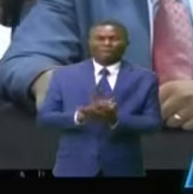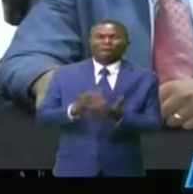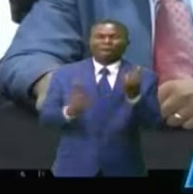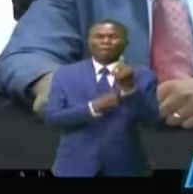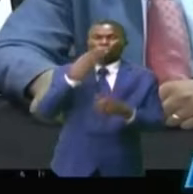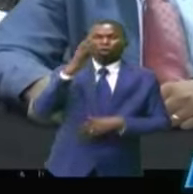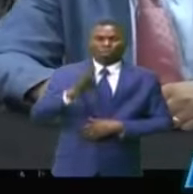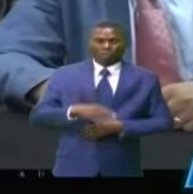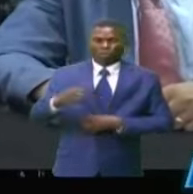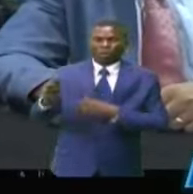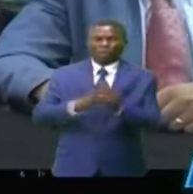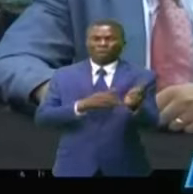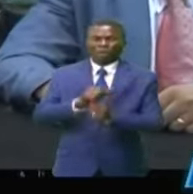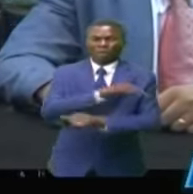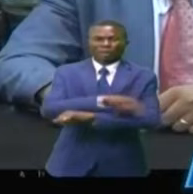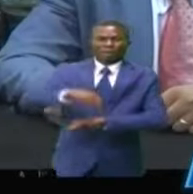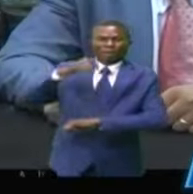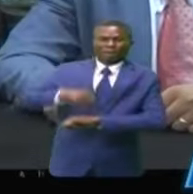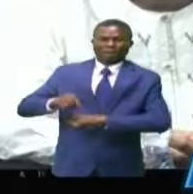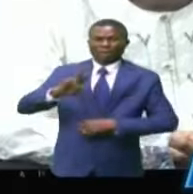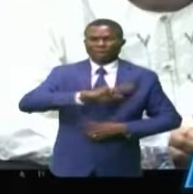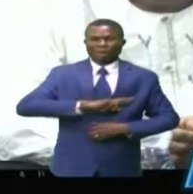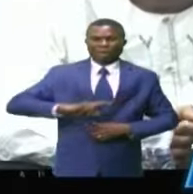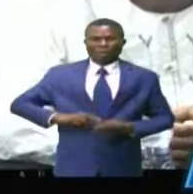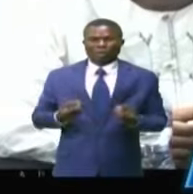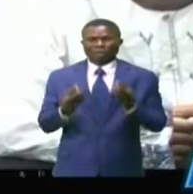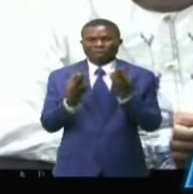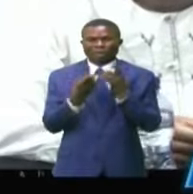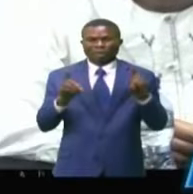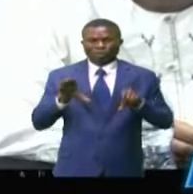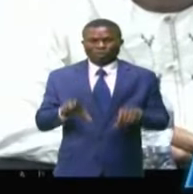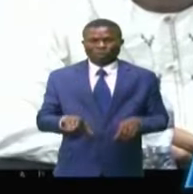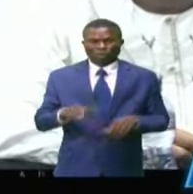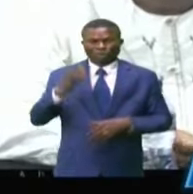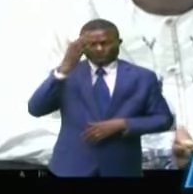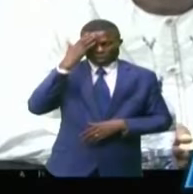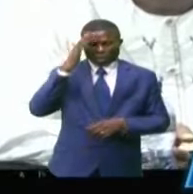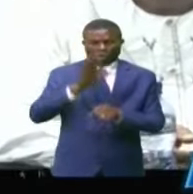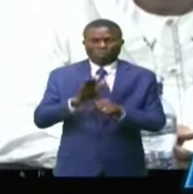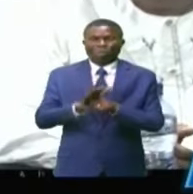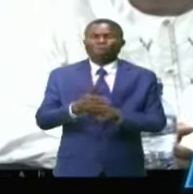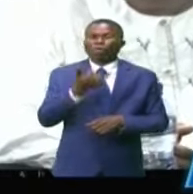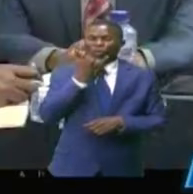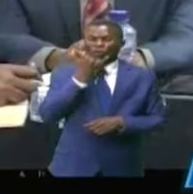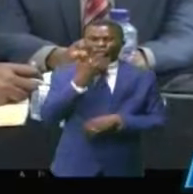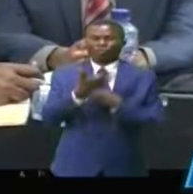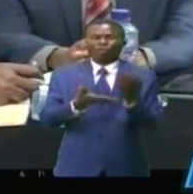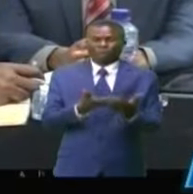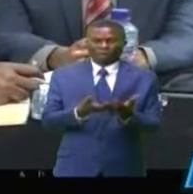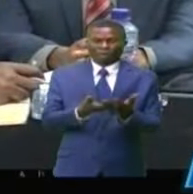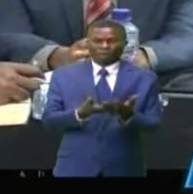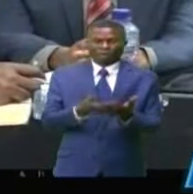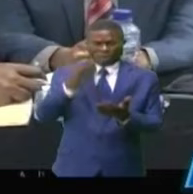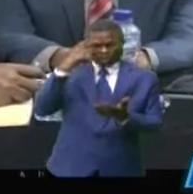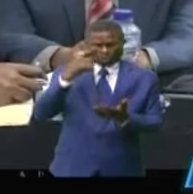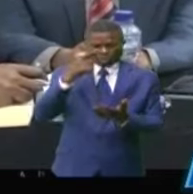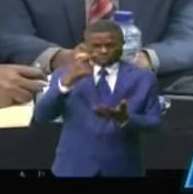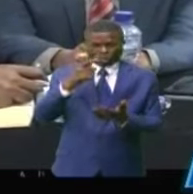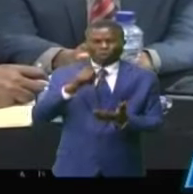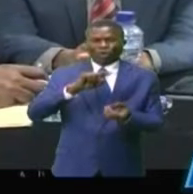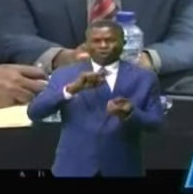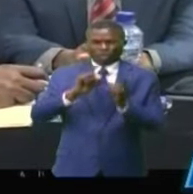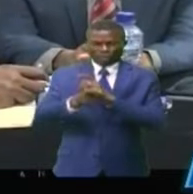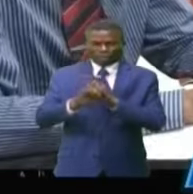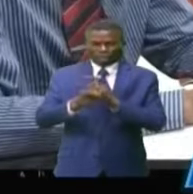antivaleurs qui gangrènent l'appareil judiciaire de la RDC. Conscient des nombreux défis à relever, et pour redorer l'image ternie à